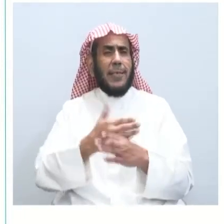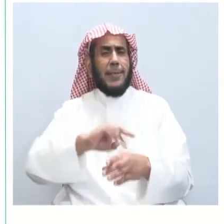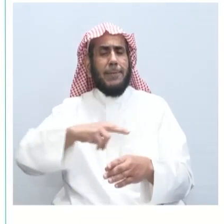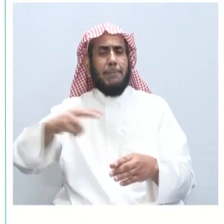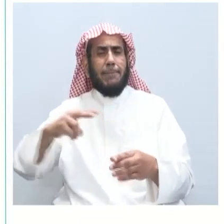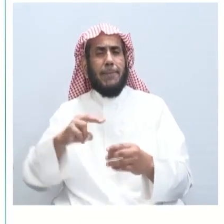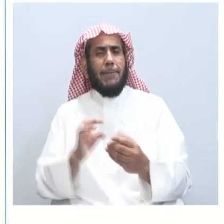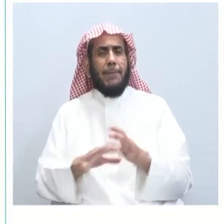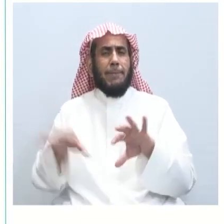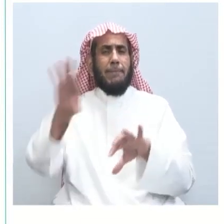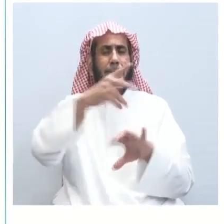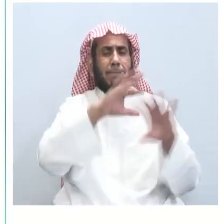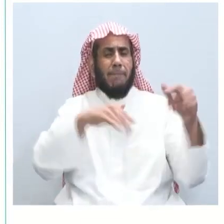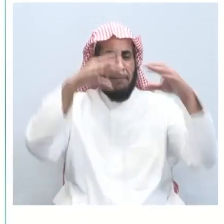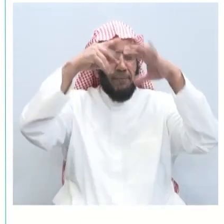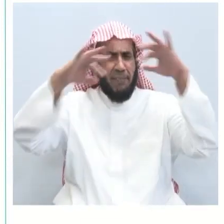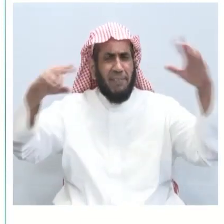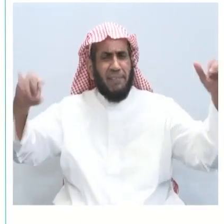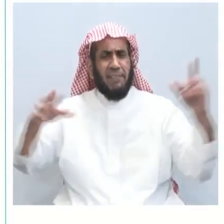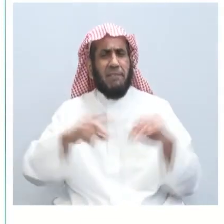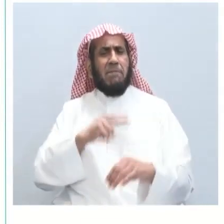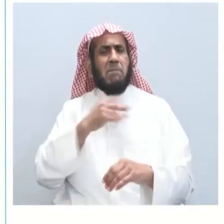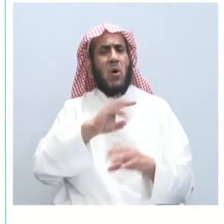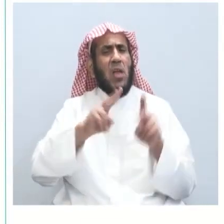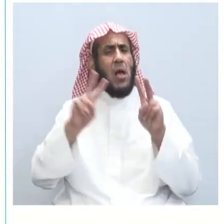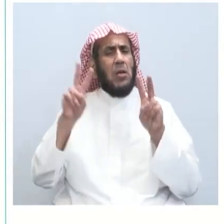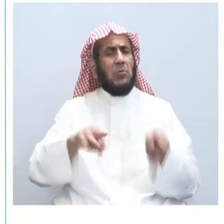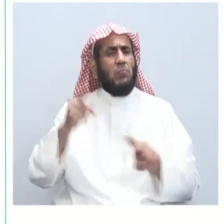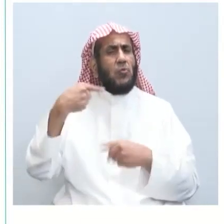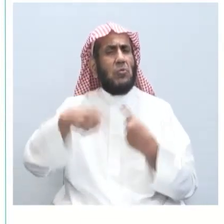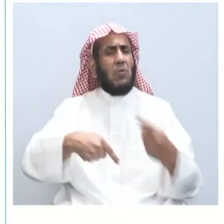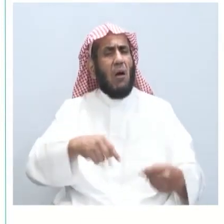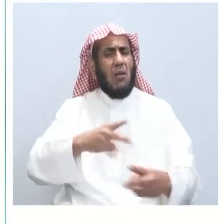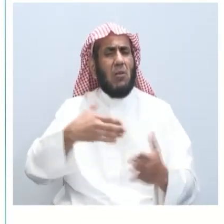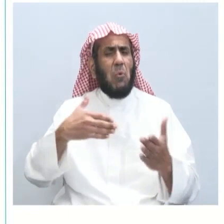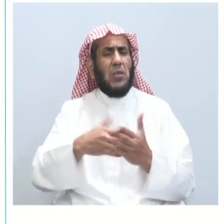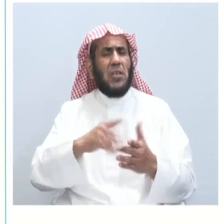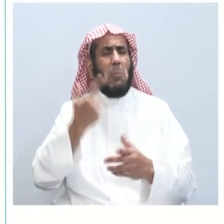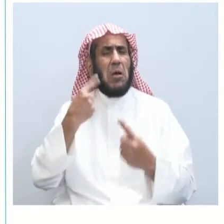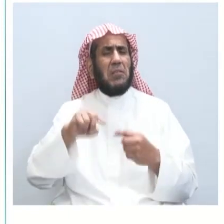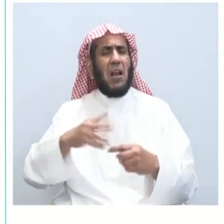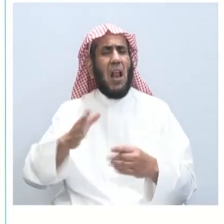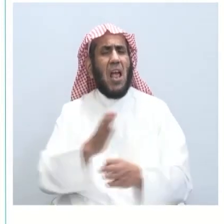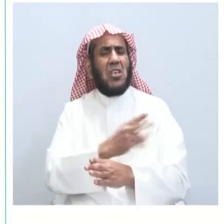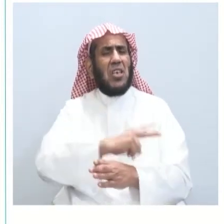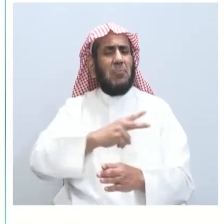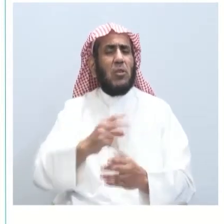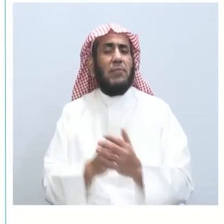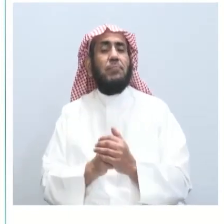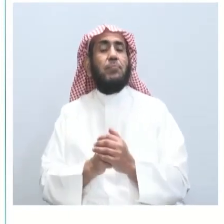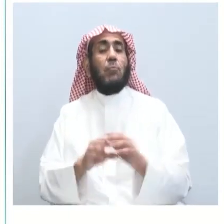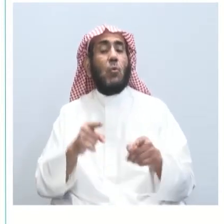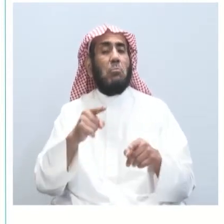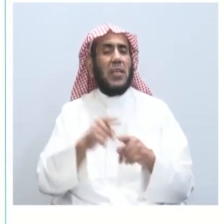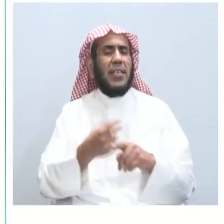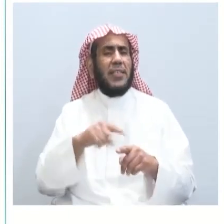التضاريس او الطقس او غيرها او العادات والتقاليد او حتى نمط الحياه قد يكون مختلف وبالتالي تكون